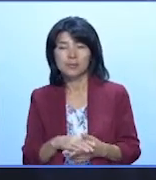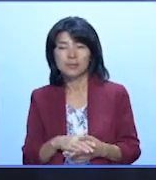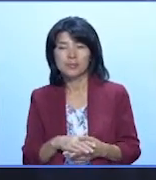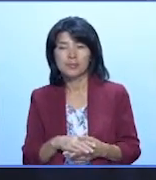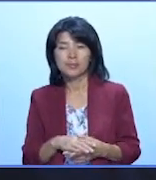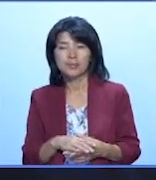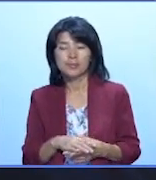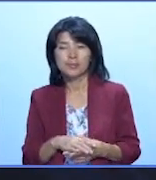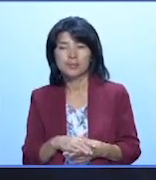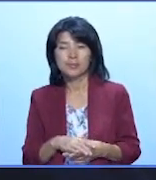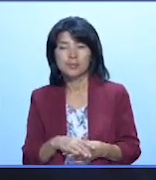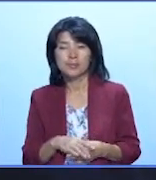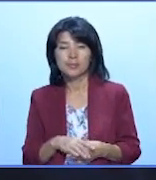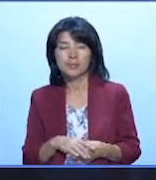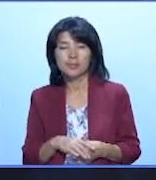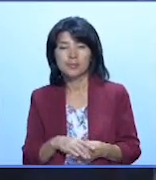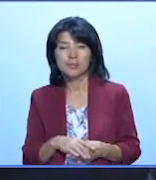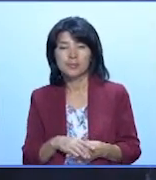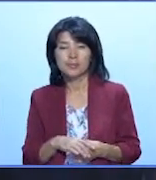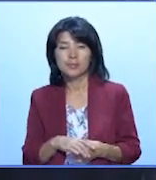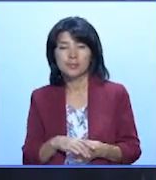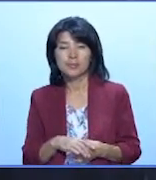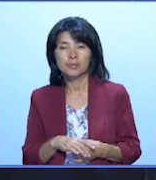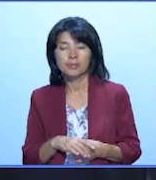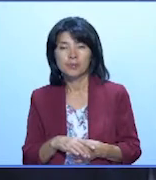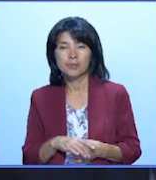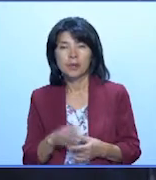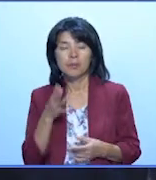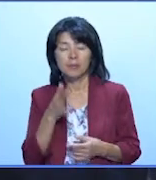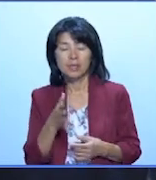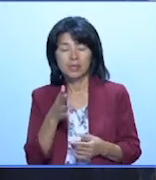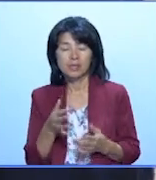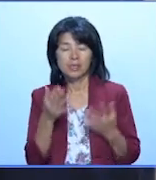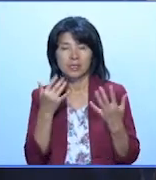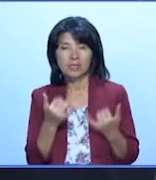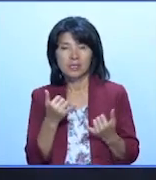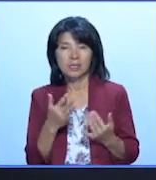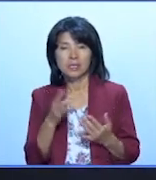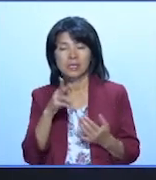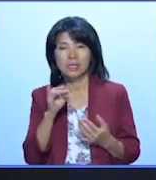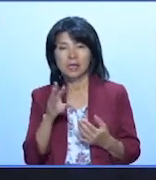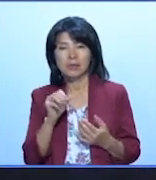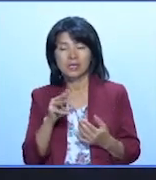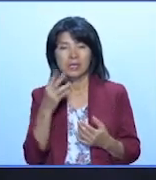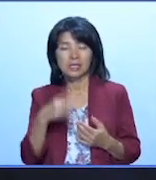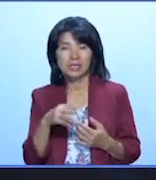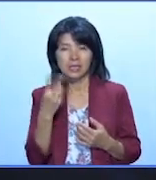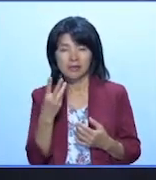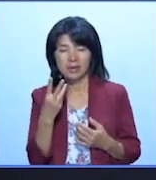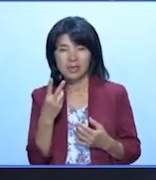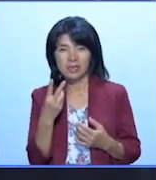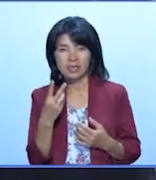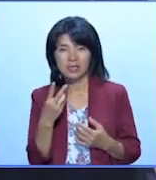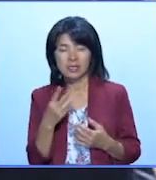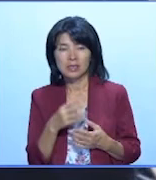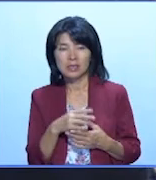5014 скважин. На данный момент выполнено 3900. 5014, диаметр какой-нибудь? Диаметр 32, но это диаметр